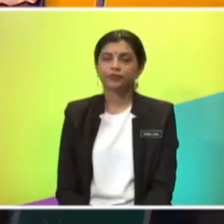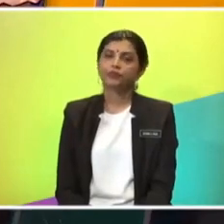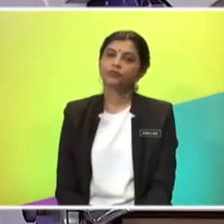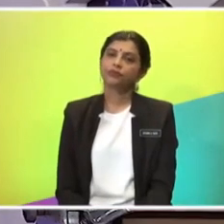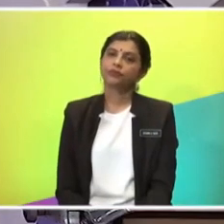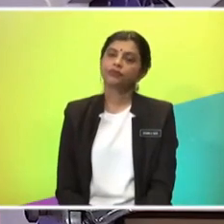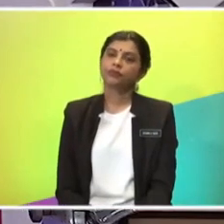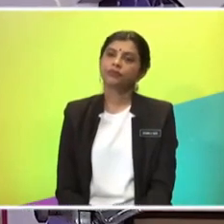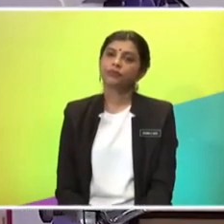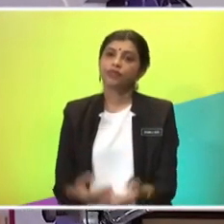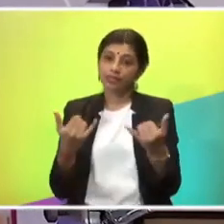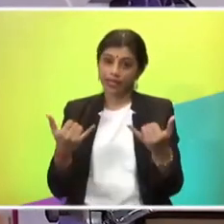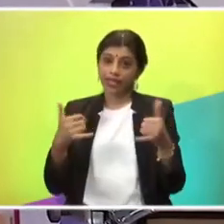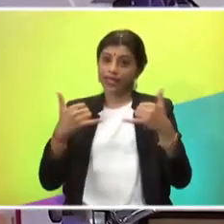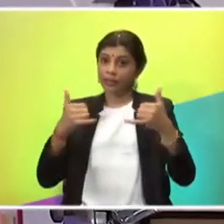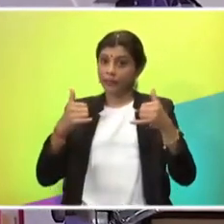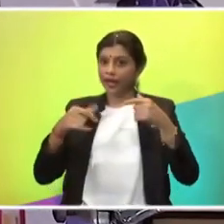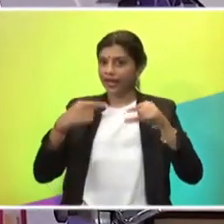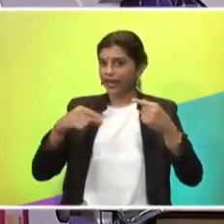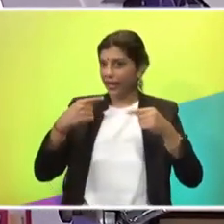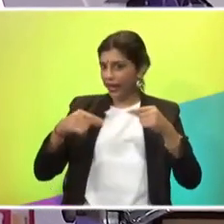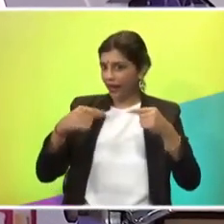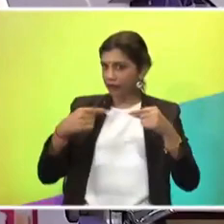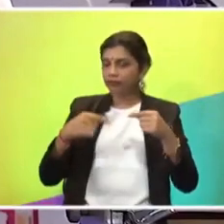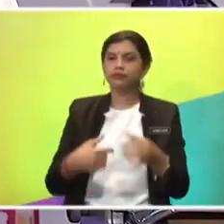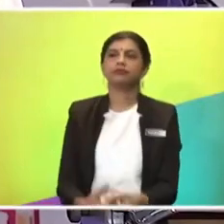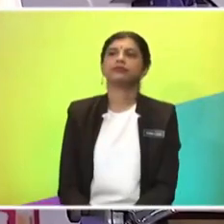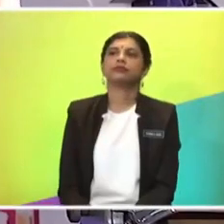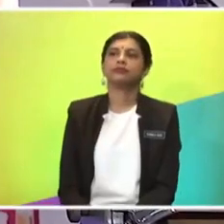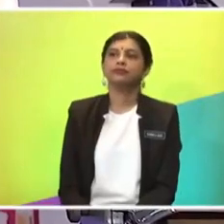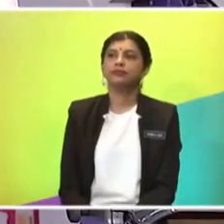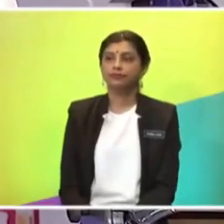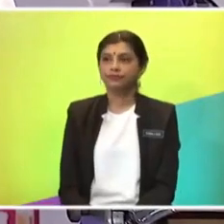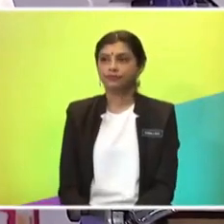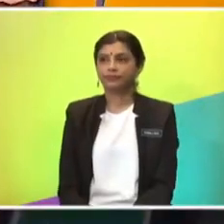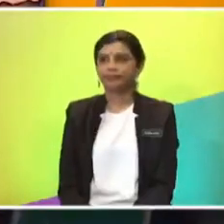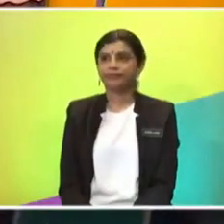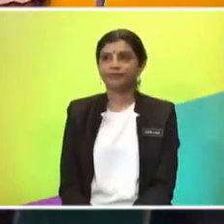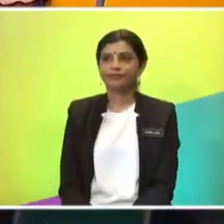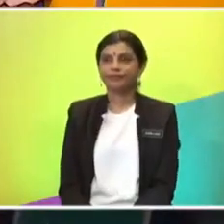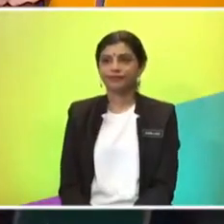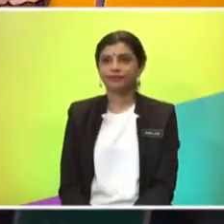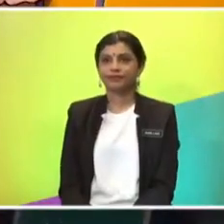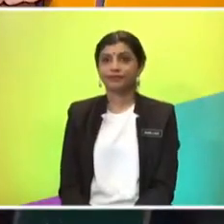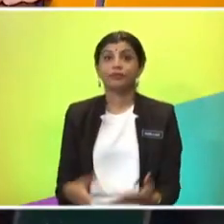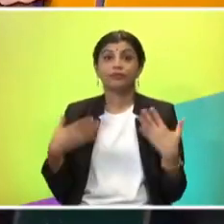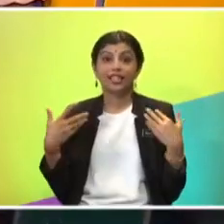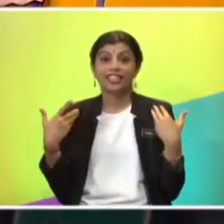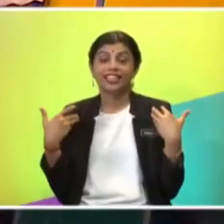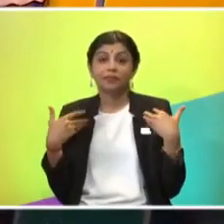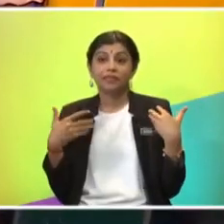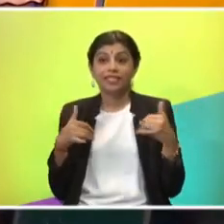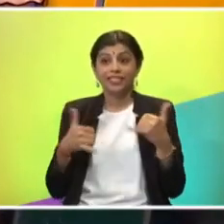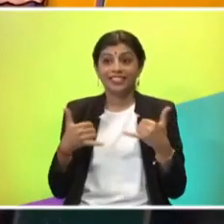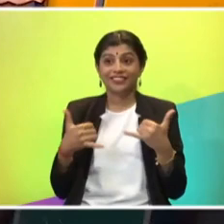kita nak main satu permainan teroka. Boleh. Ini yang seronok ni main game ni. Okey. Okey, okay. Berapa nilai